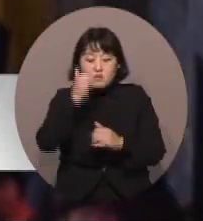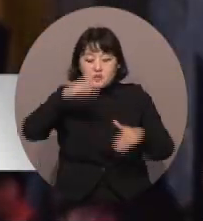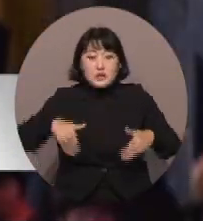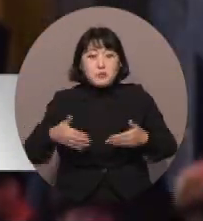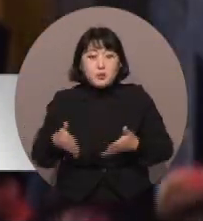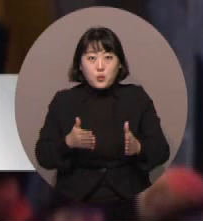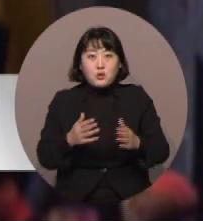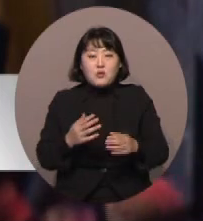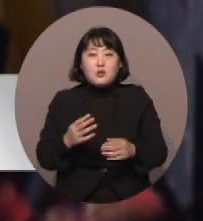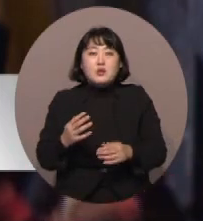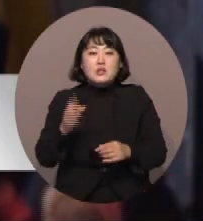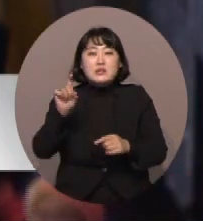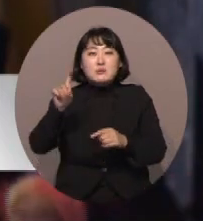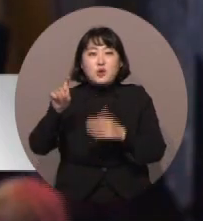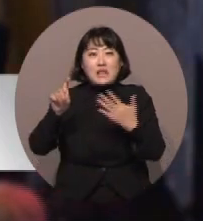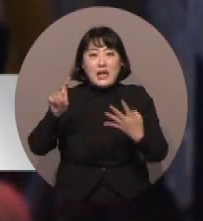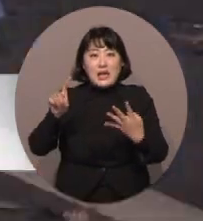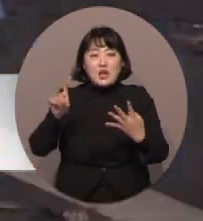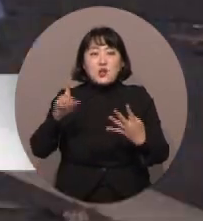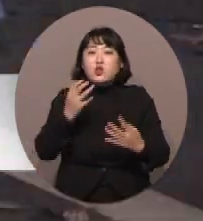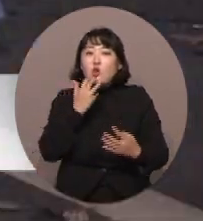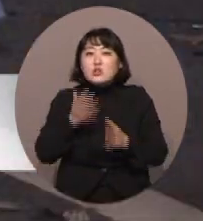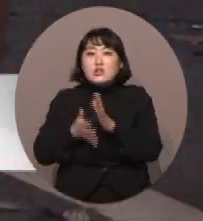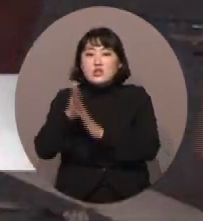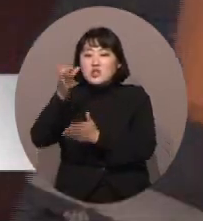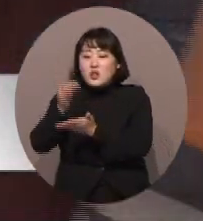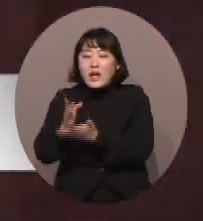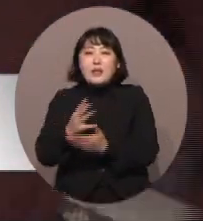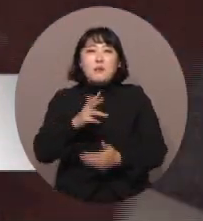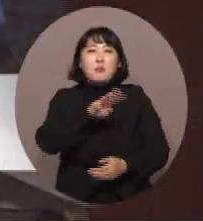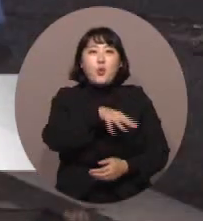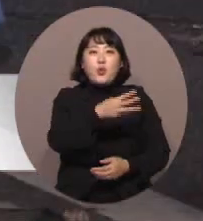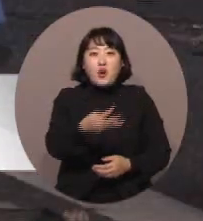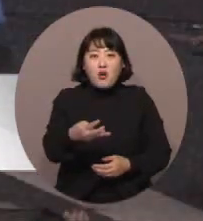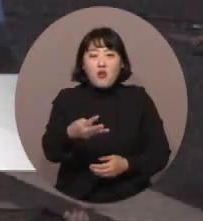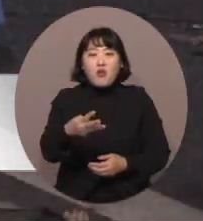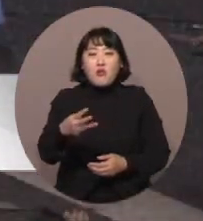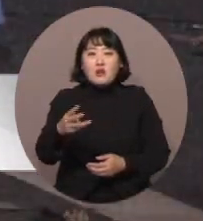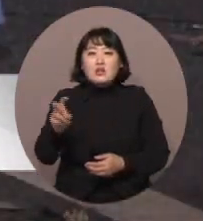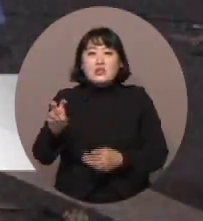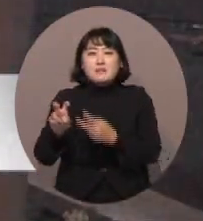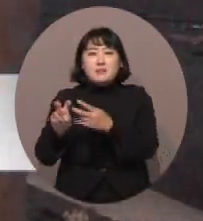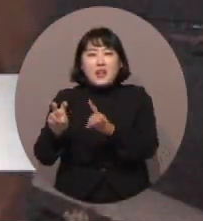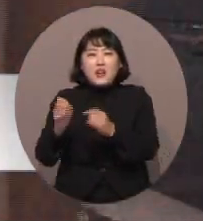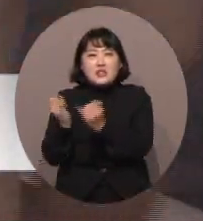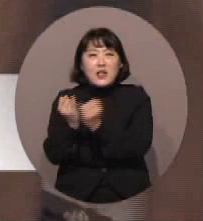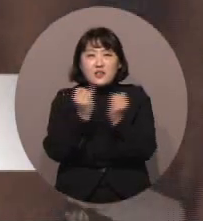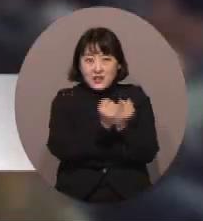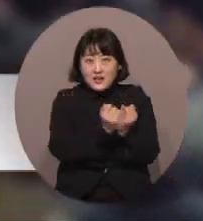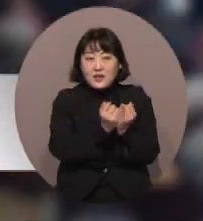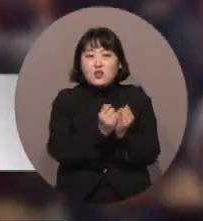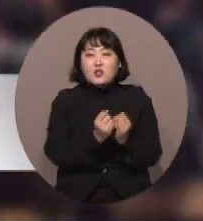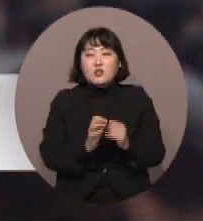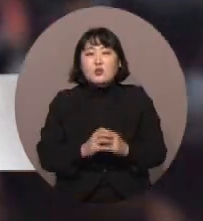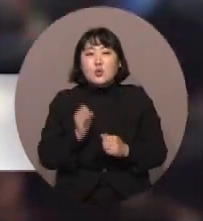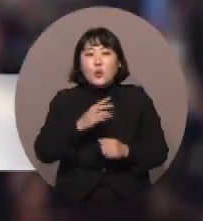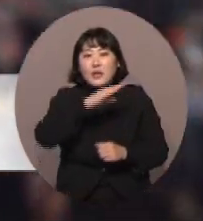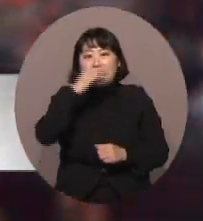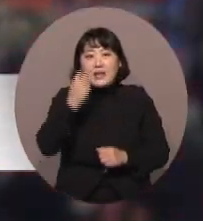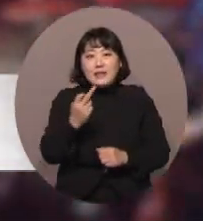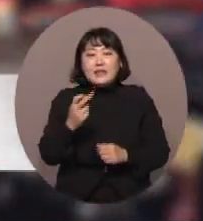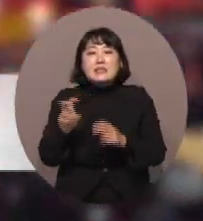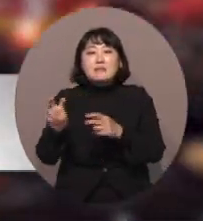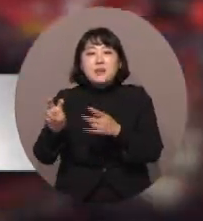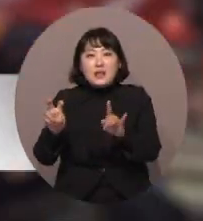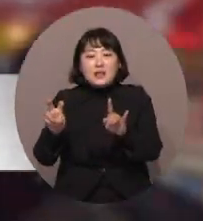충남도는 지난 4일 서울시로부터 각각 천안과 보령에 사는 20대 여성 2명과 예산에 거주하는